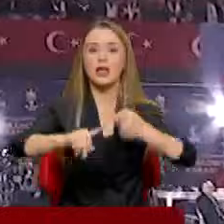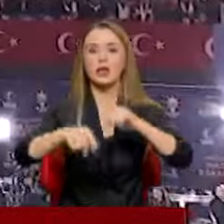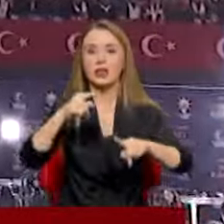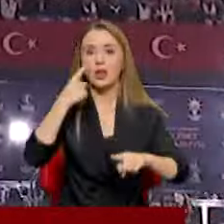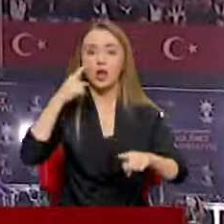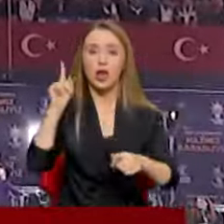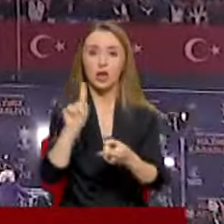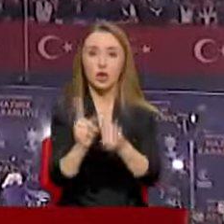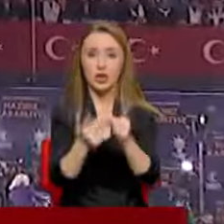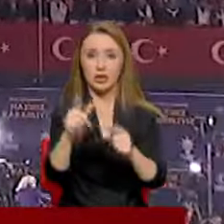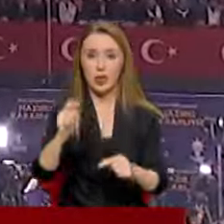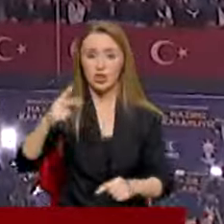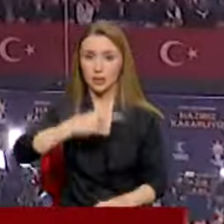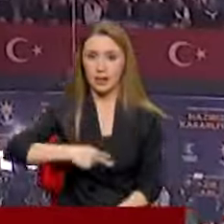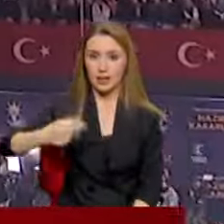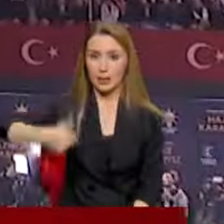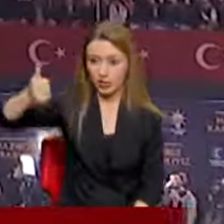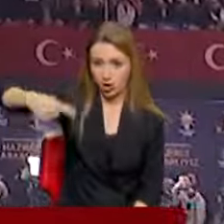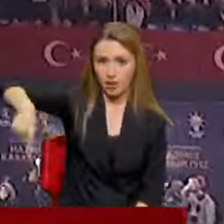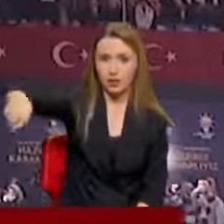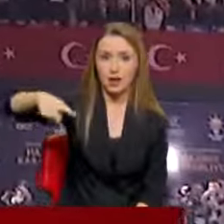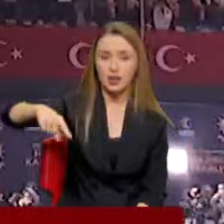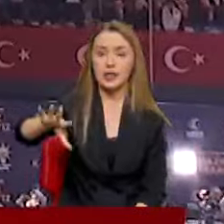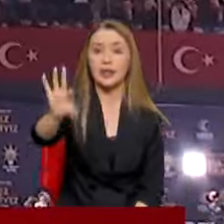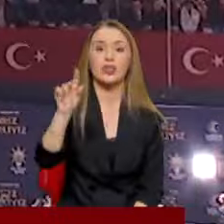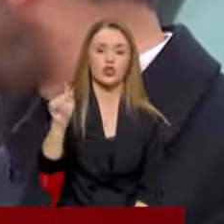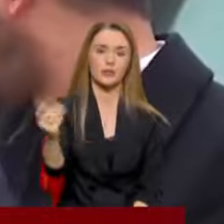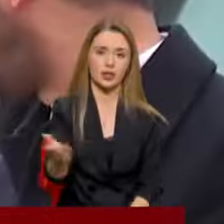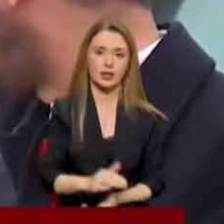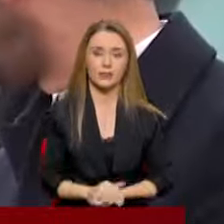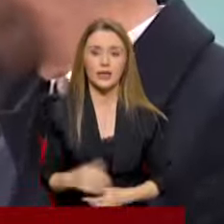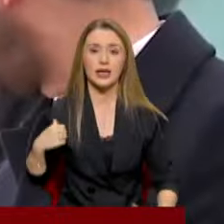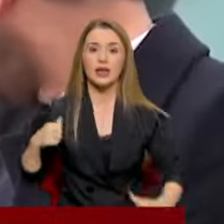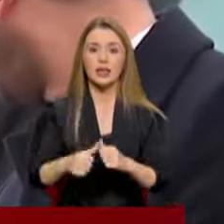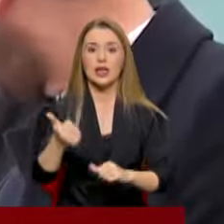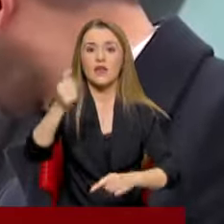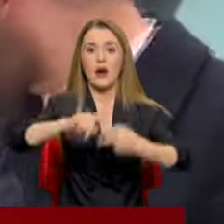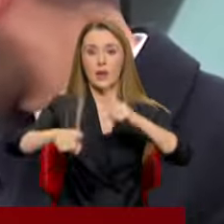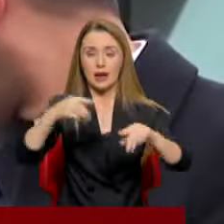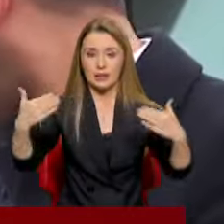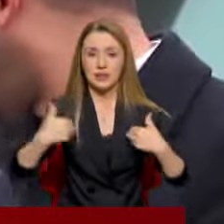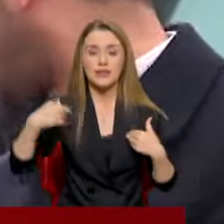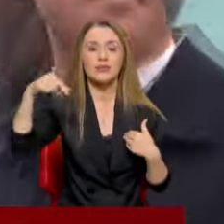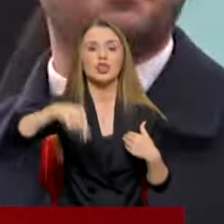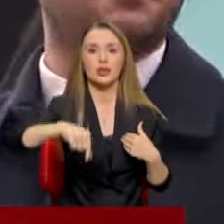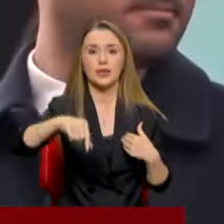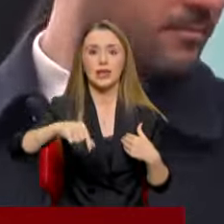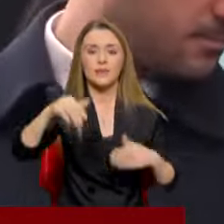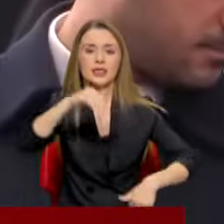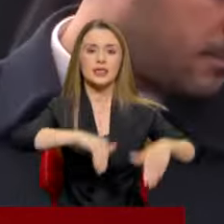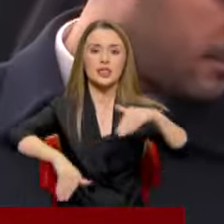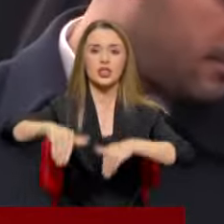yönetecek belediye başkanlarını tercih edecektir yeniden refah partimiz şu anda